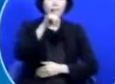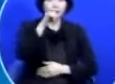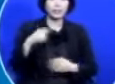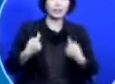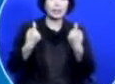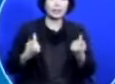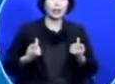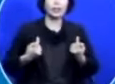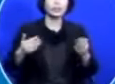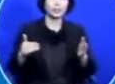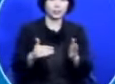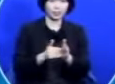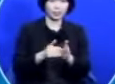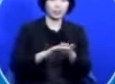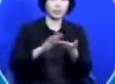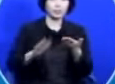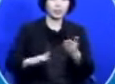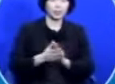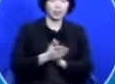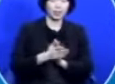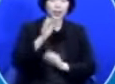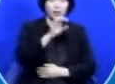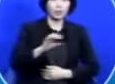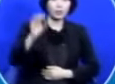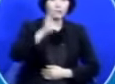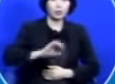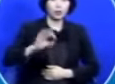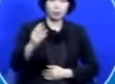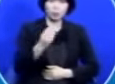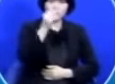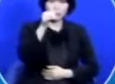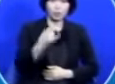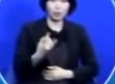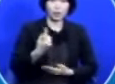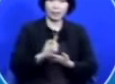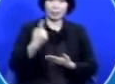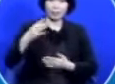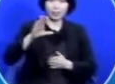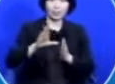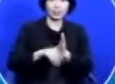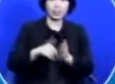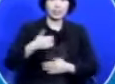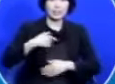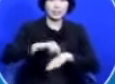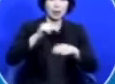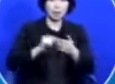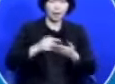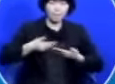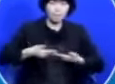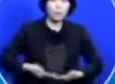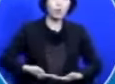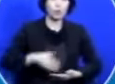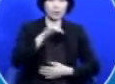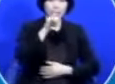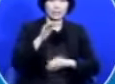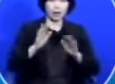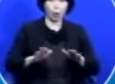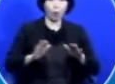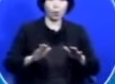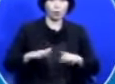했습니다 아 유럽 성애를 떠날 때 제 마음에 무거운 마음이 있었습니다 오늘도 여러분이